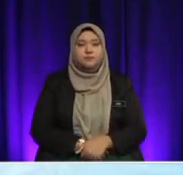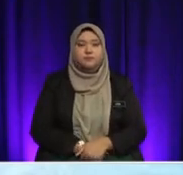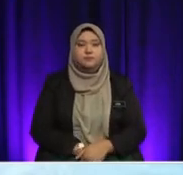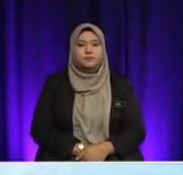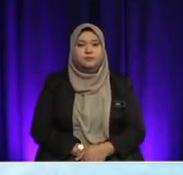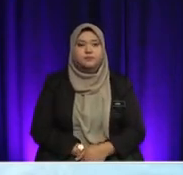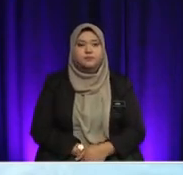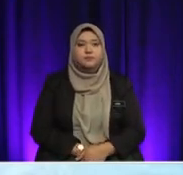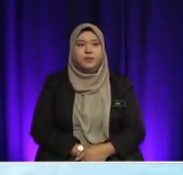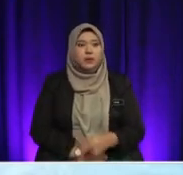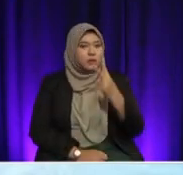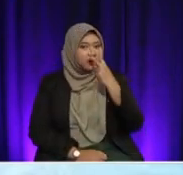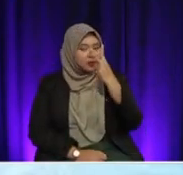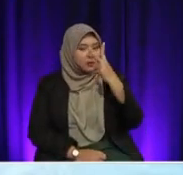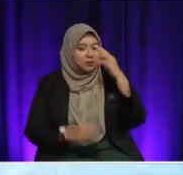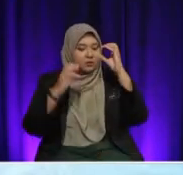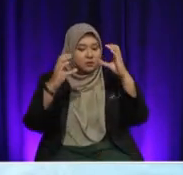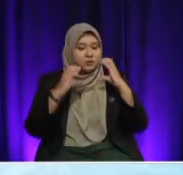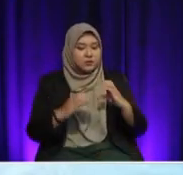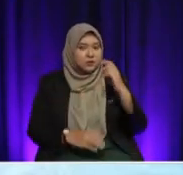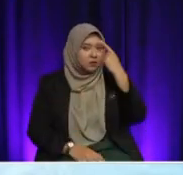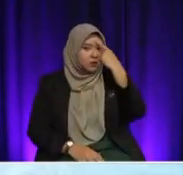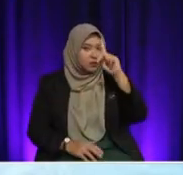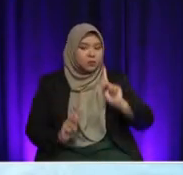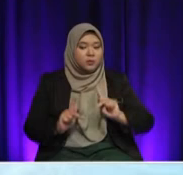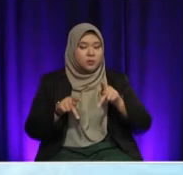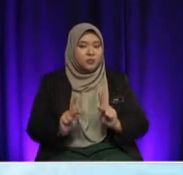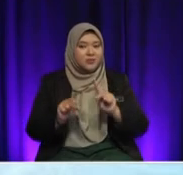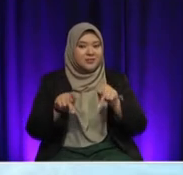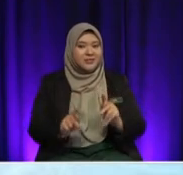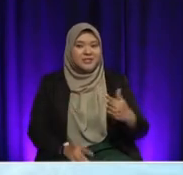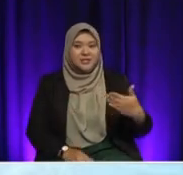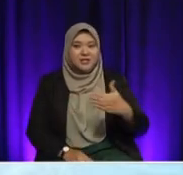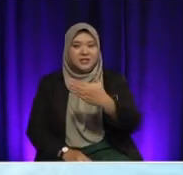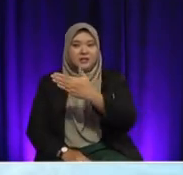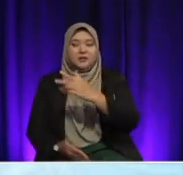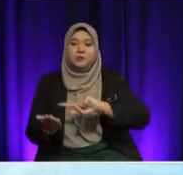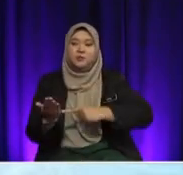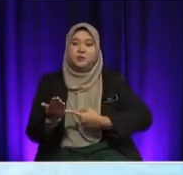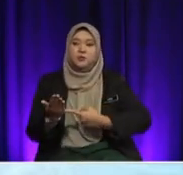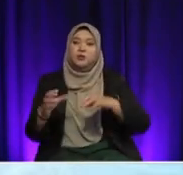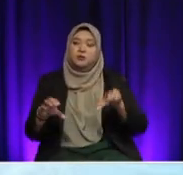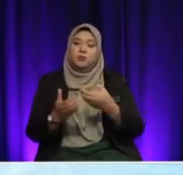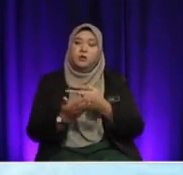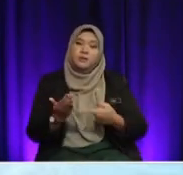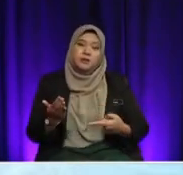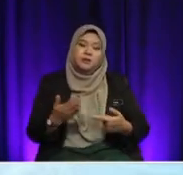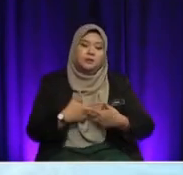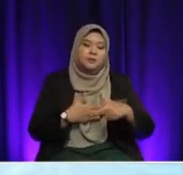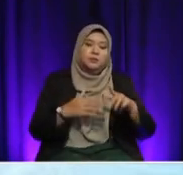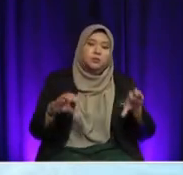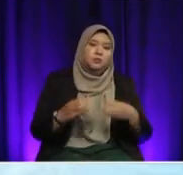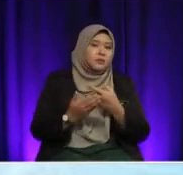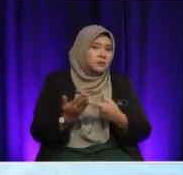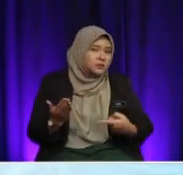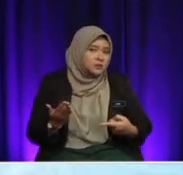tu kita asingkan isi daripada tulang. Okey, lepas tu kita hancurkan isi ikan. Lepas